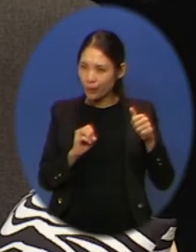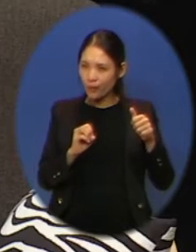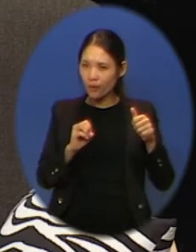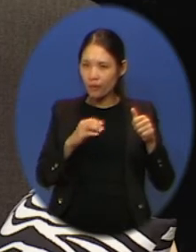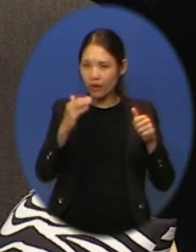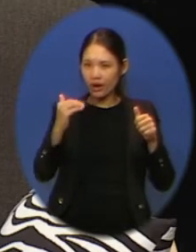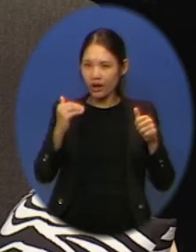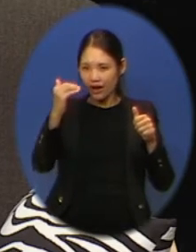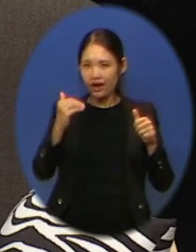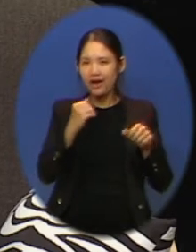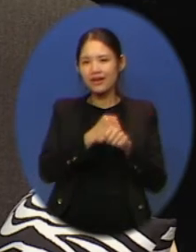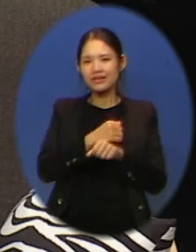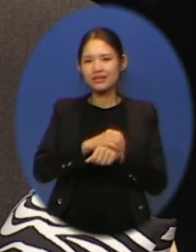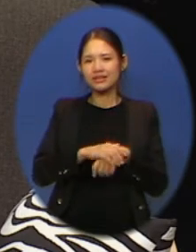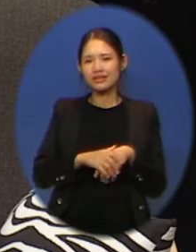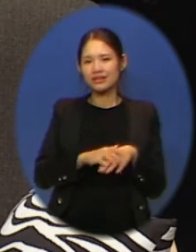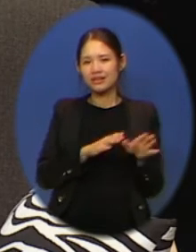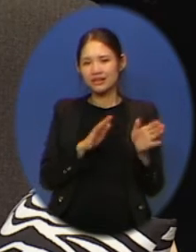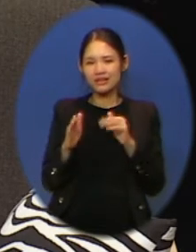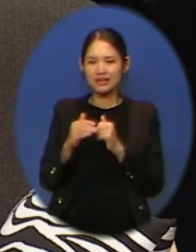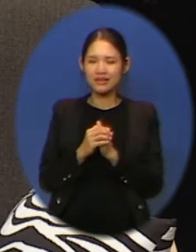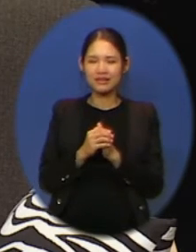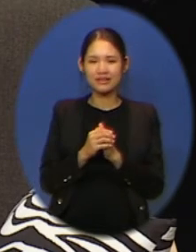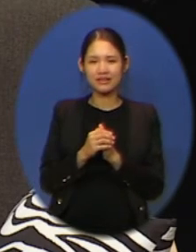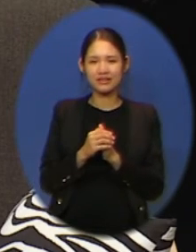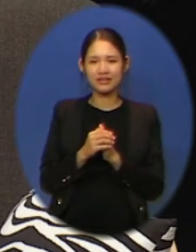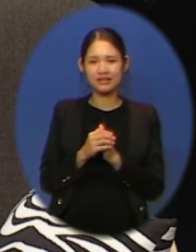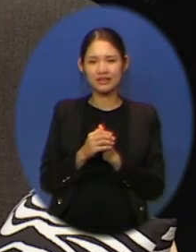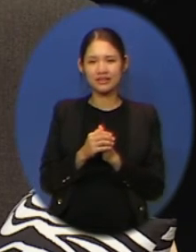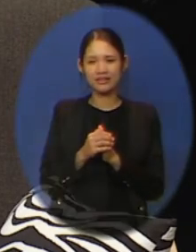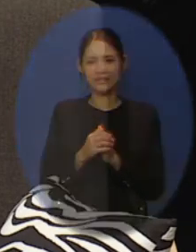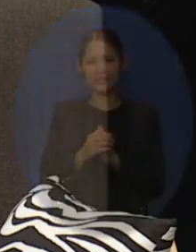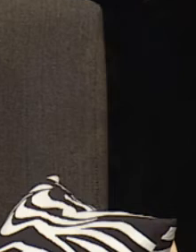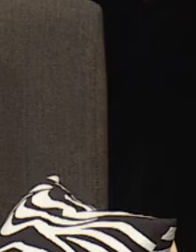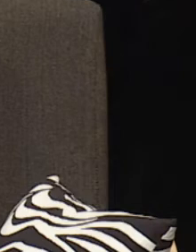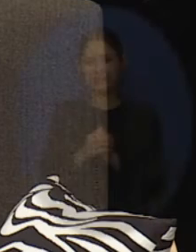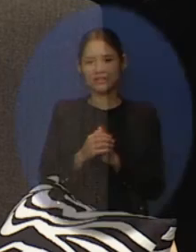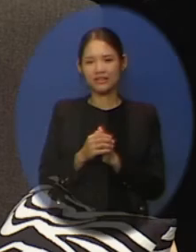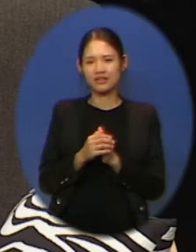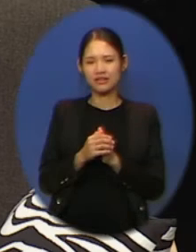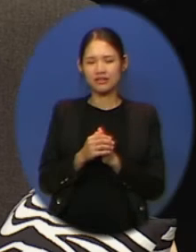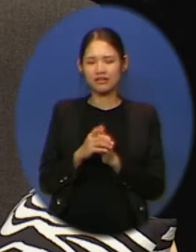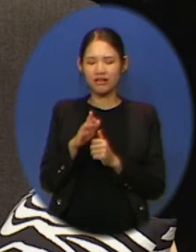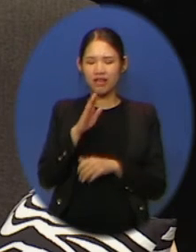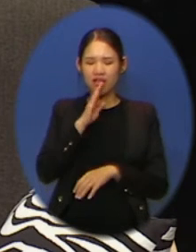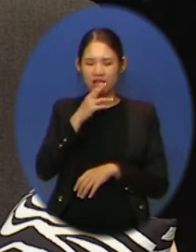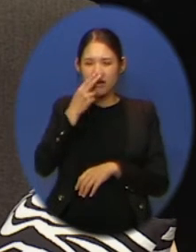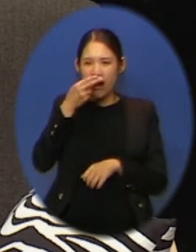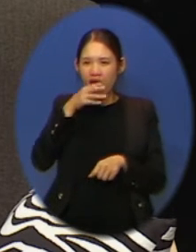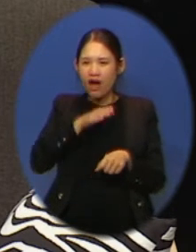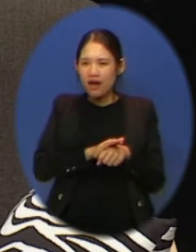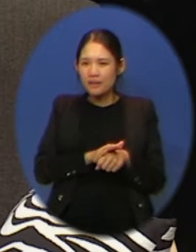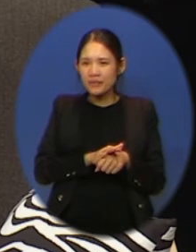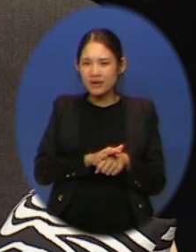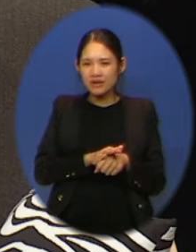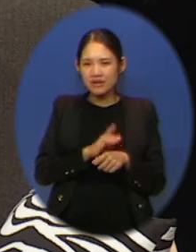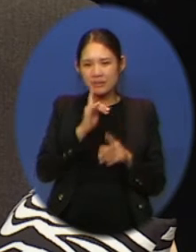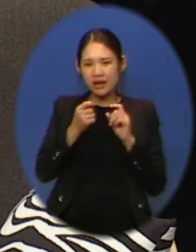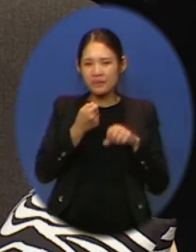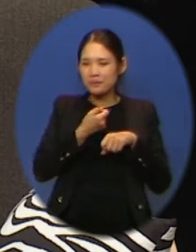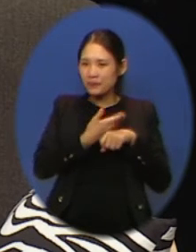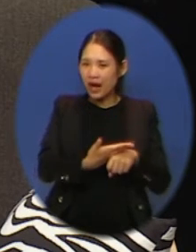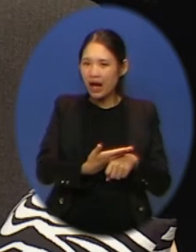새 제너레이션이지. 그러고 그때 참 기가 막혀서 말 안 하겠습니다. 예. 이게